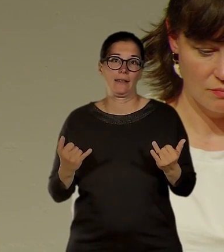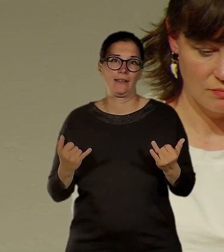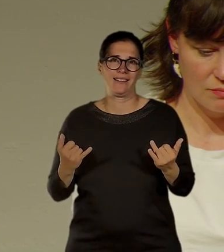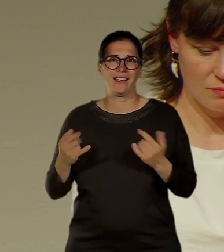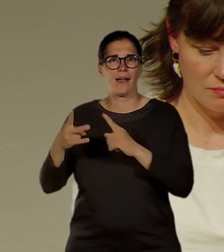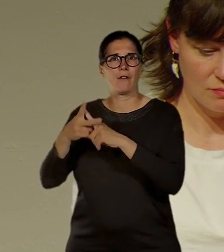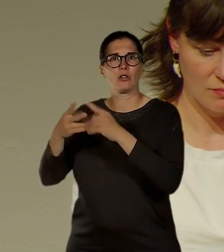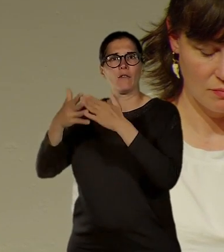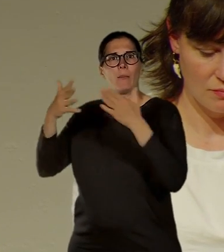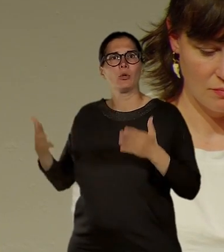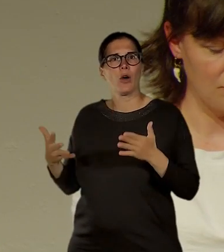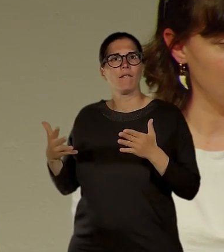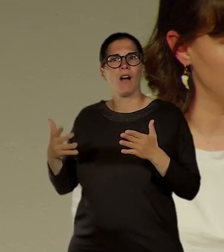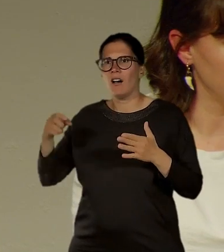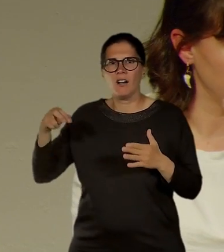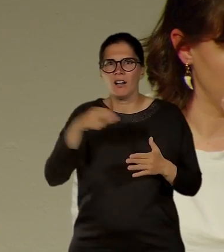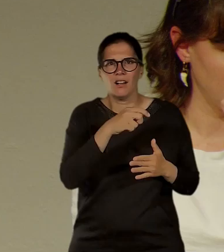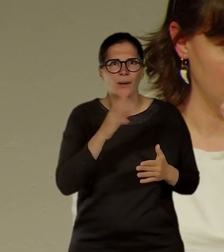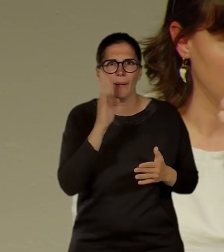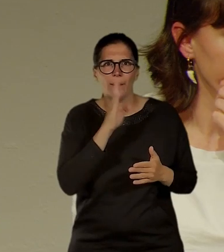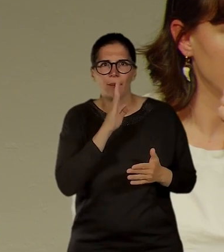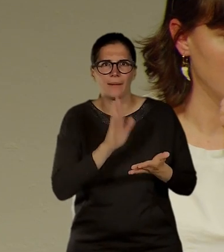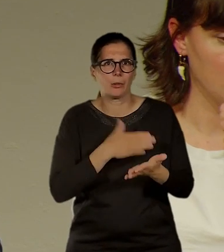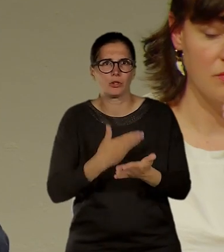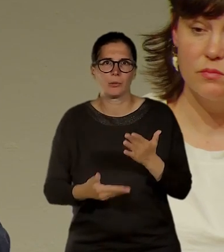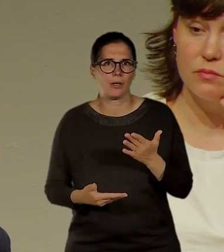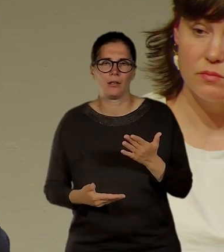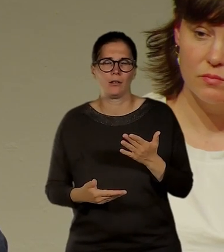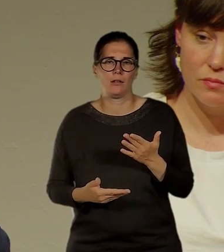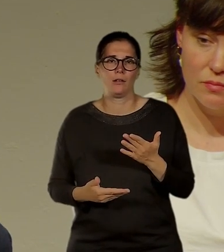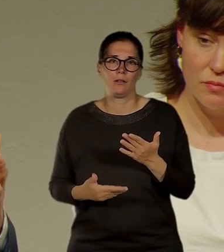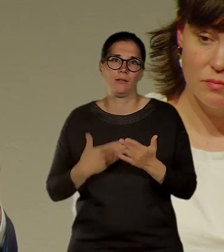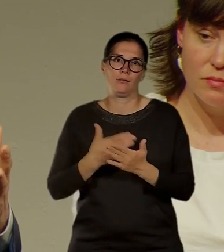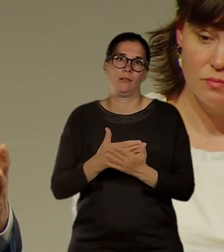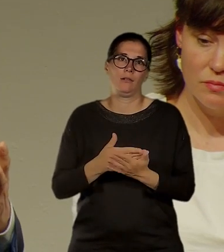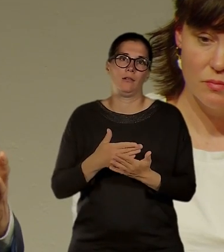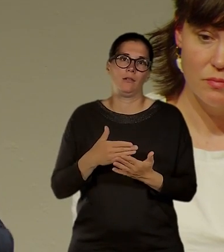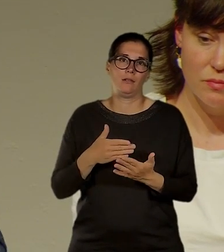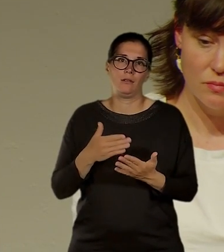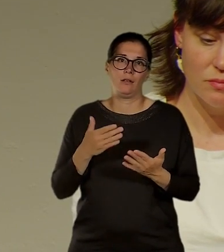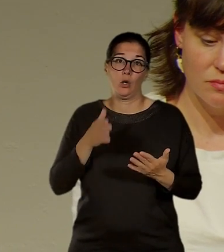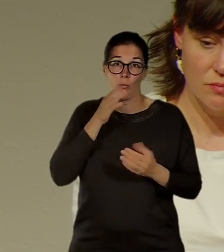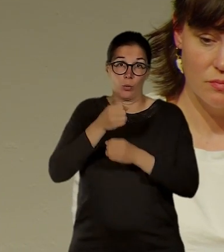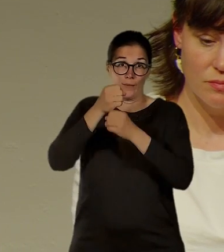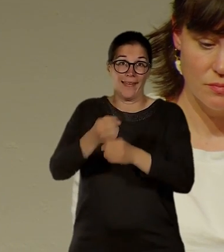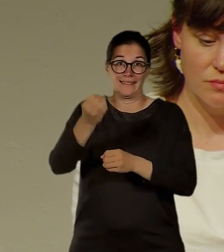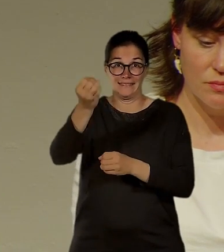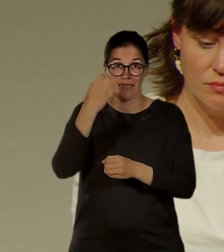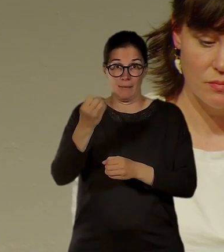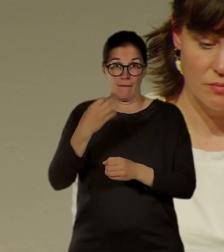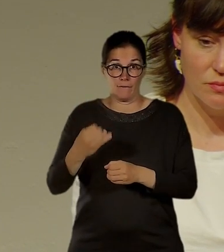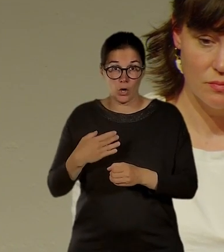Fantově budově vlastně není nic, co by ty lidi k tomu lákalo, takže ten semafor, který tam bude na tom přechodu,